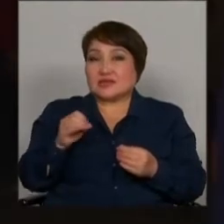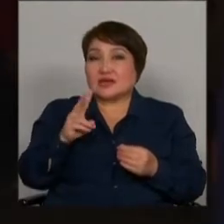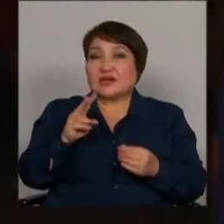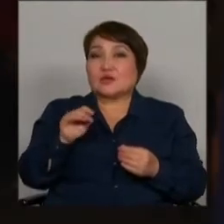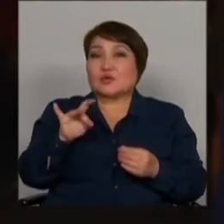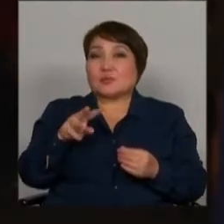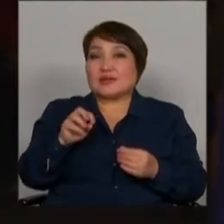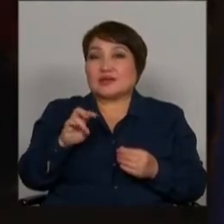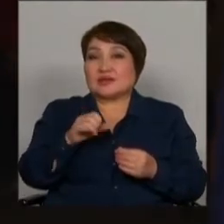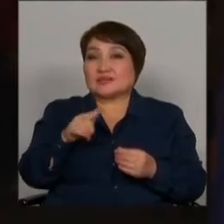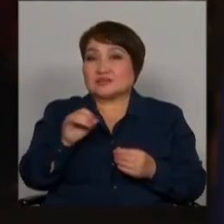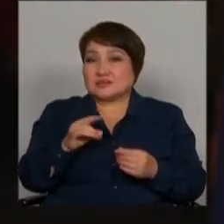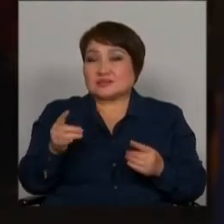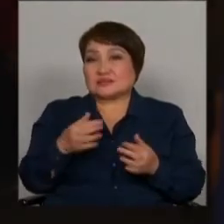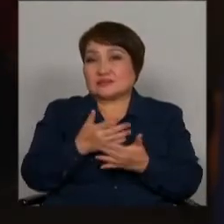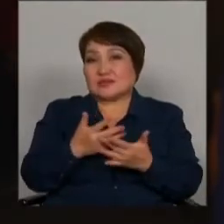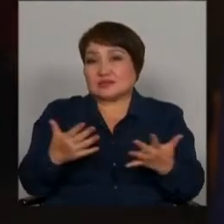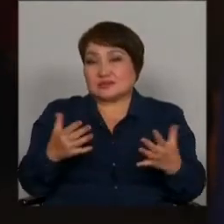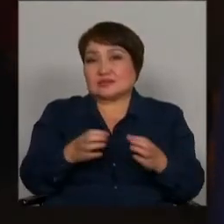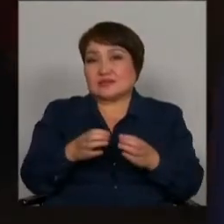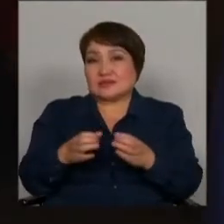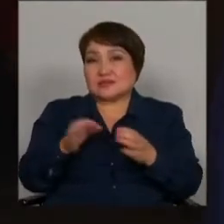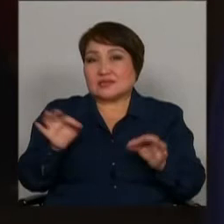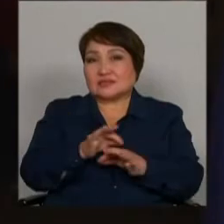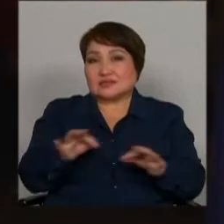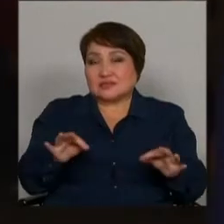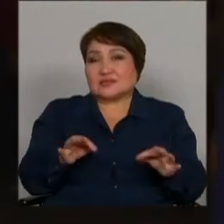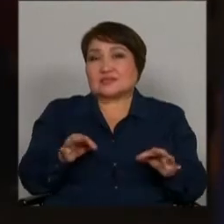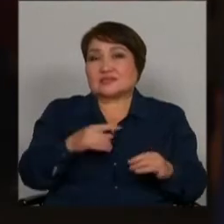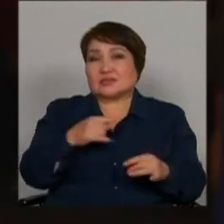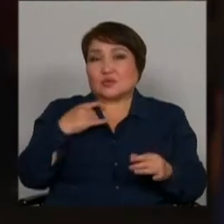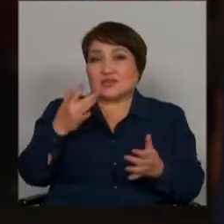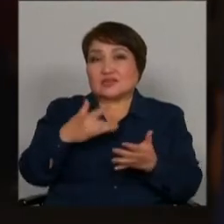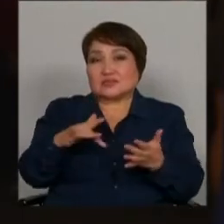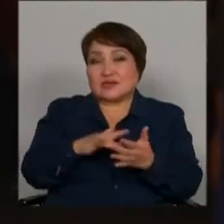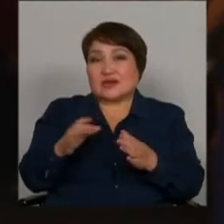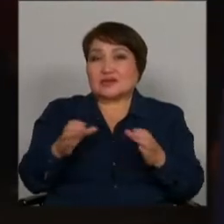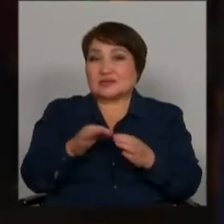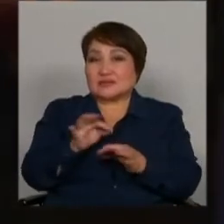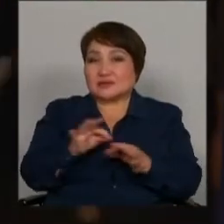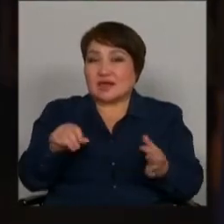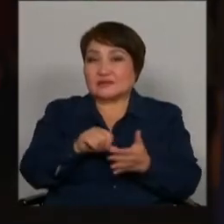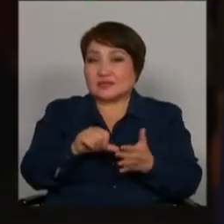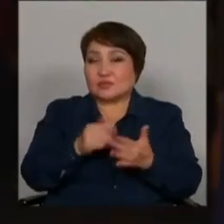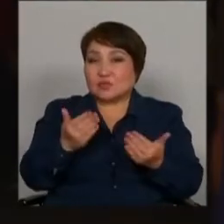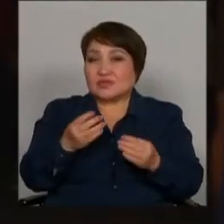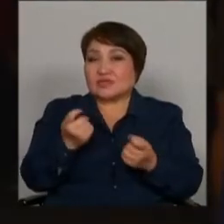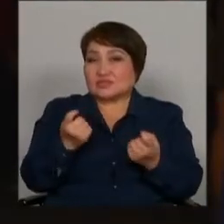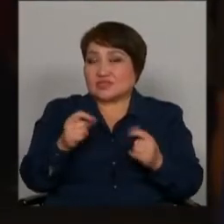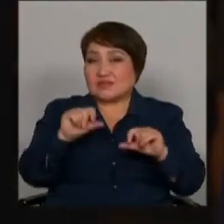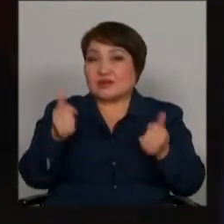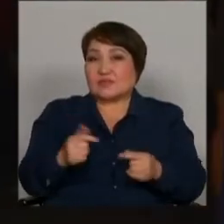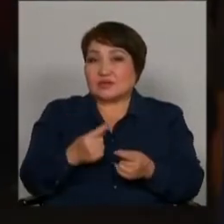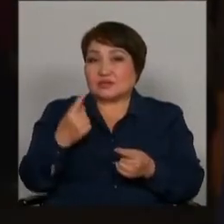оркестрі, Талдықорған қаласының Мұқан Төлебаев оркестрлері қатысқан, ал биыл кішкене формат өзгеріп, симфониялық